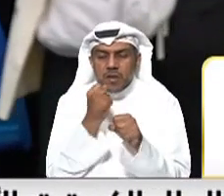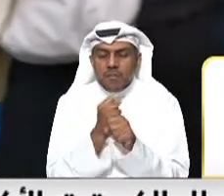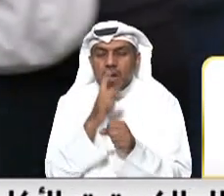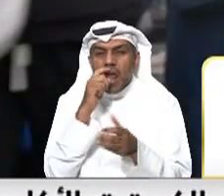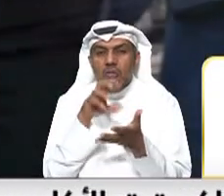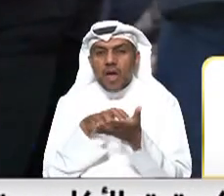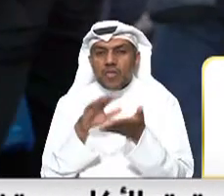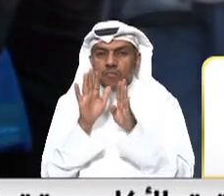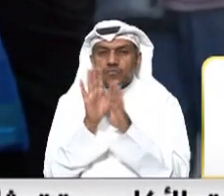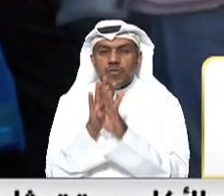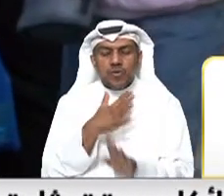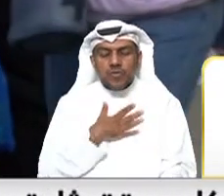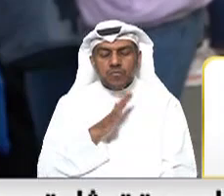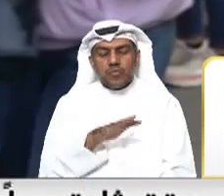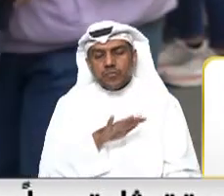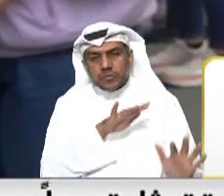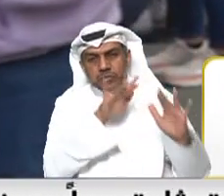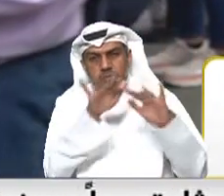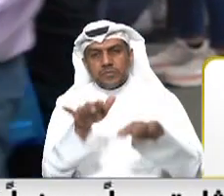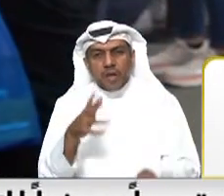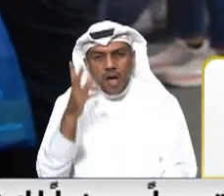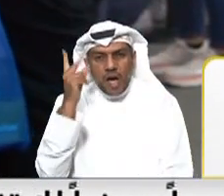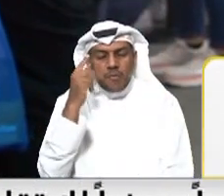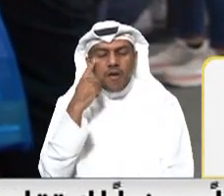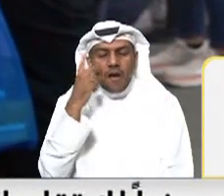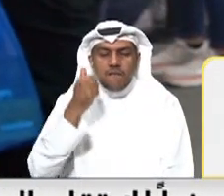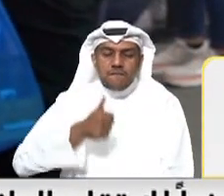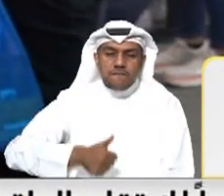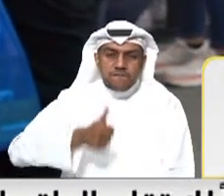هنا للتشجيع ونؤمن بفرصتنا في الفوز.